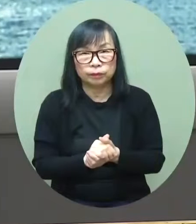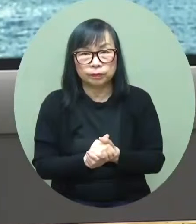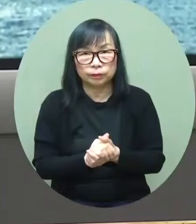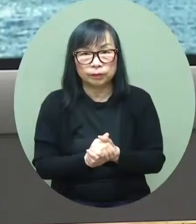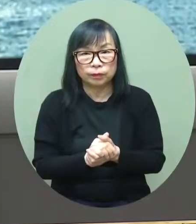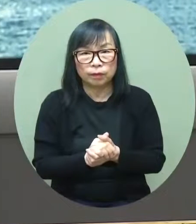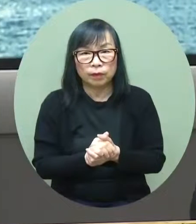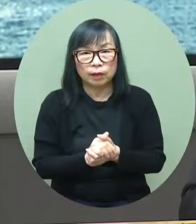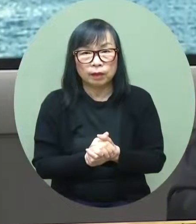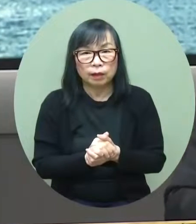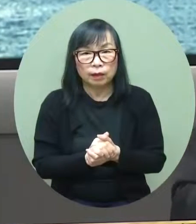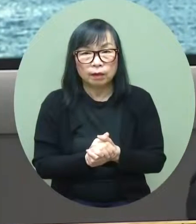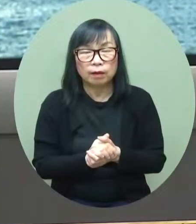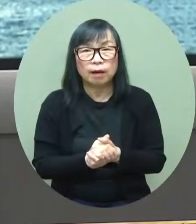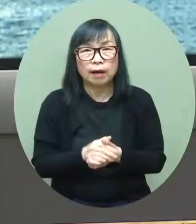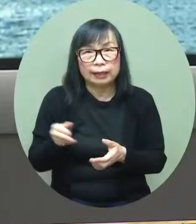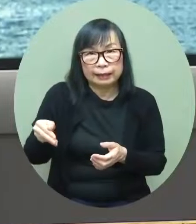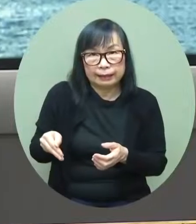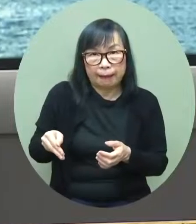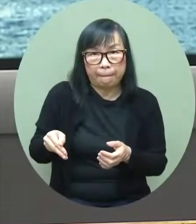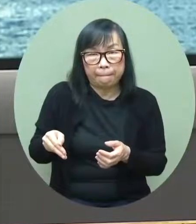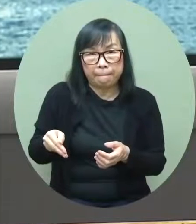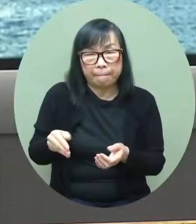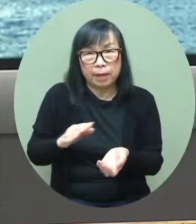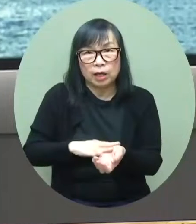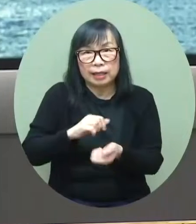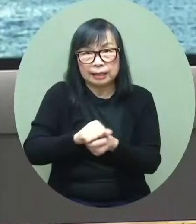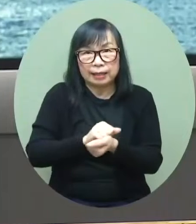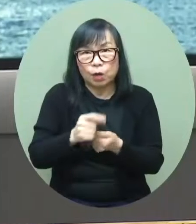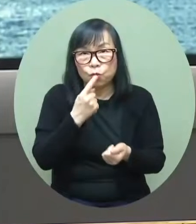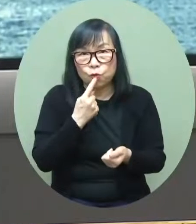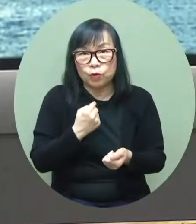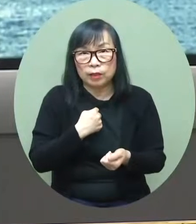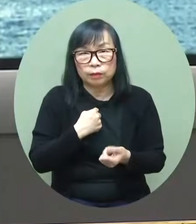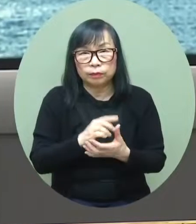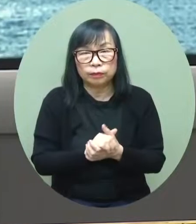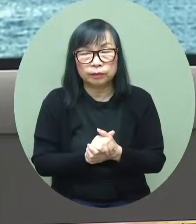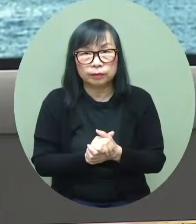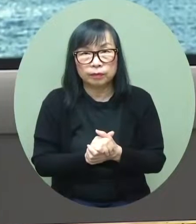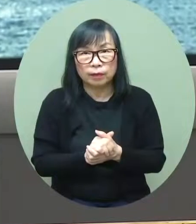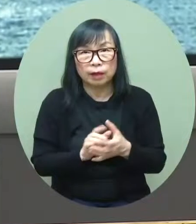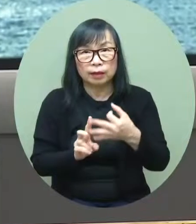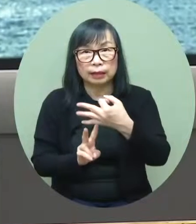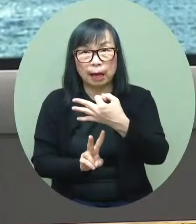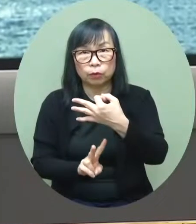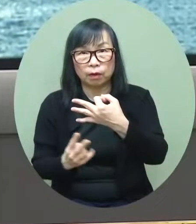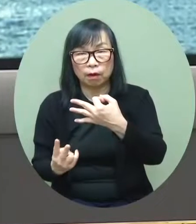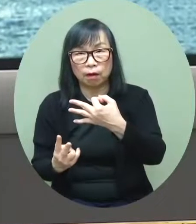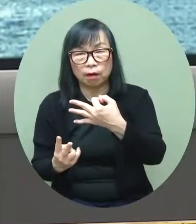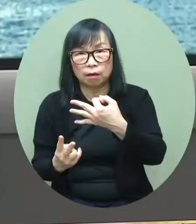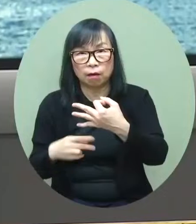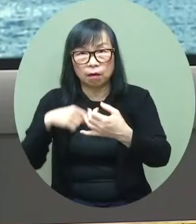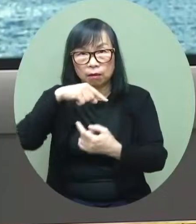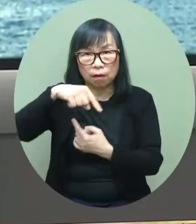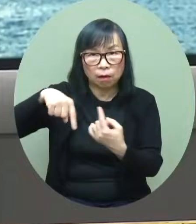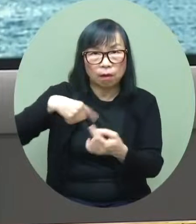的腎臟的問題的，她需要洗血的。她在3月22日就經這